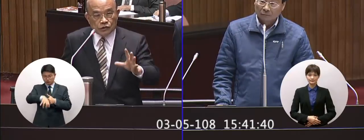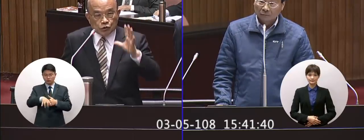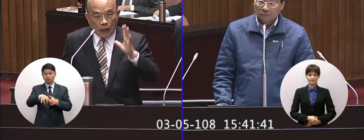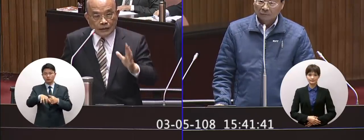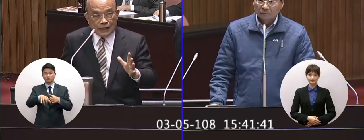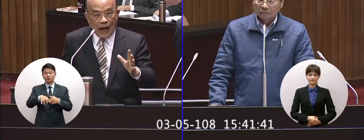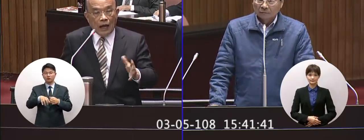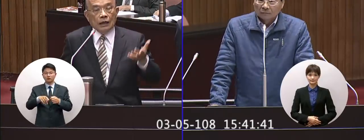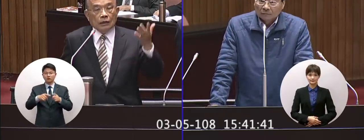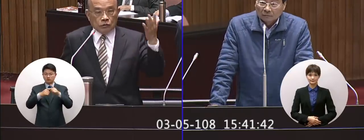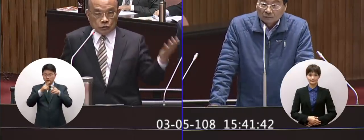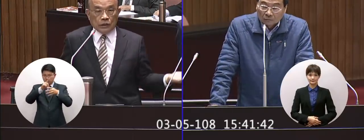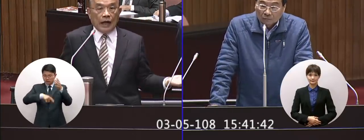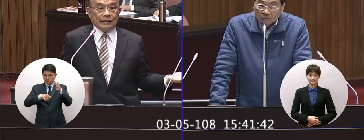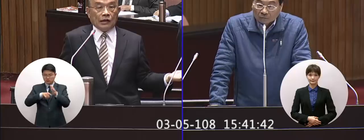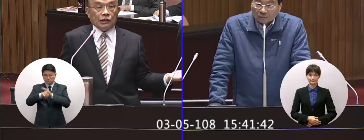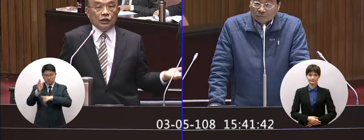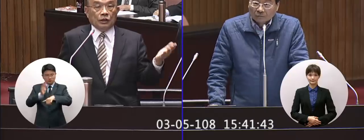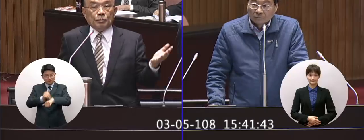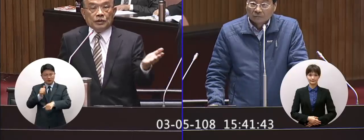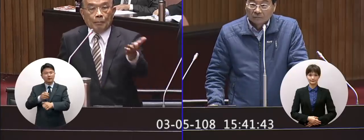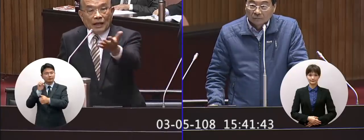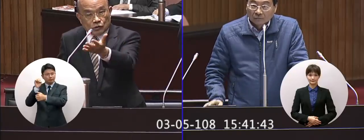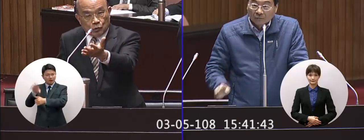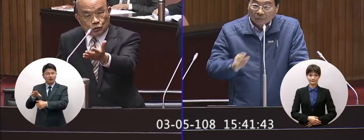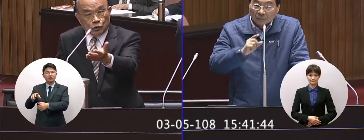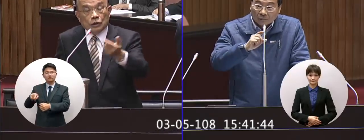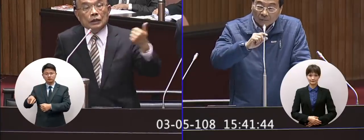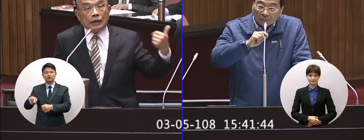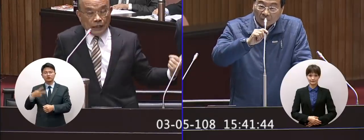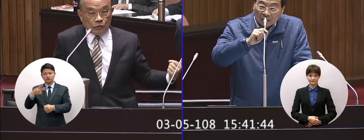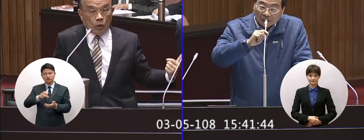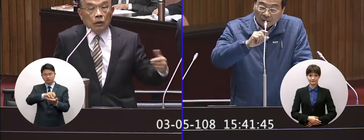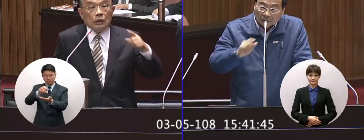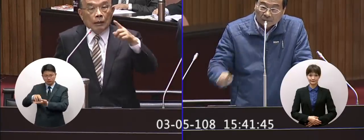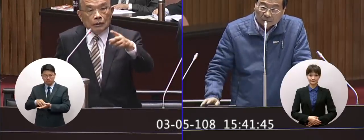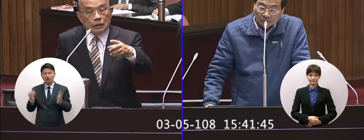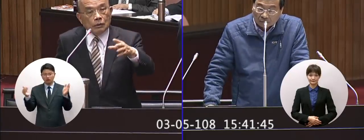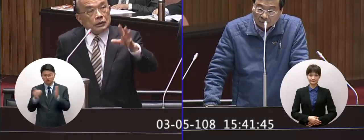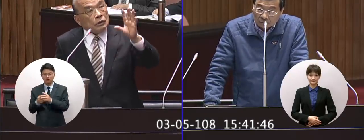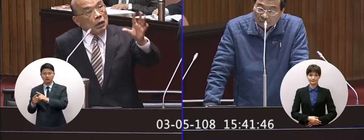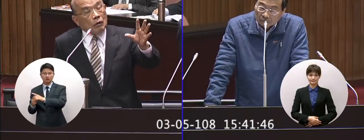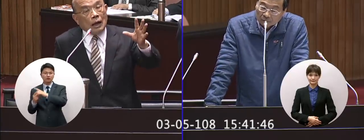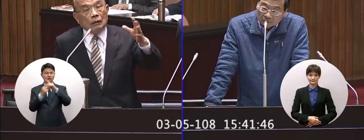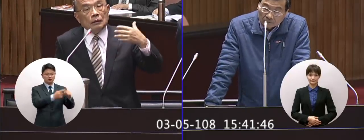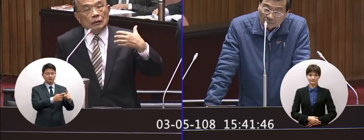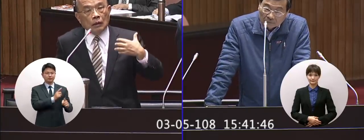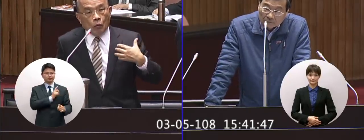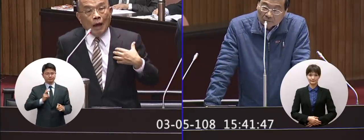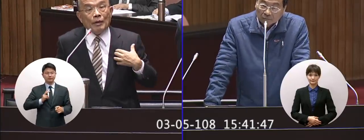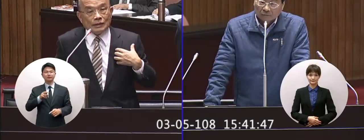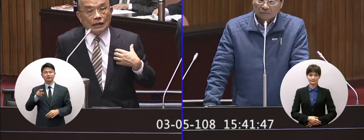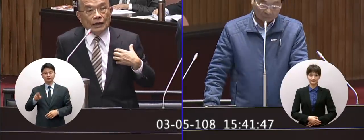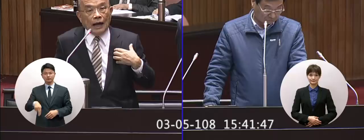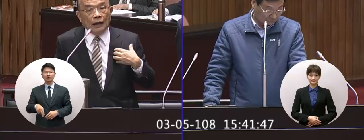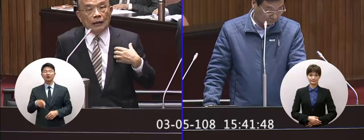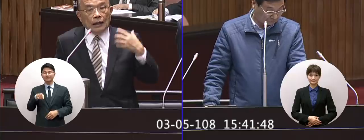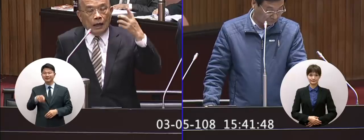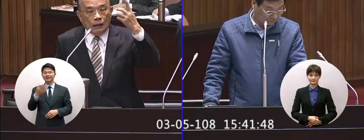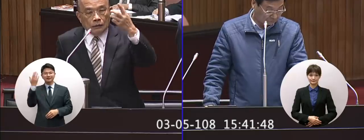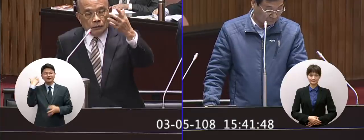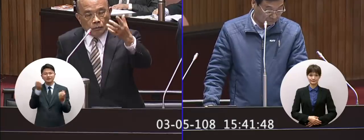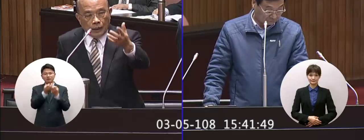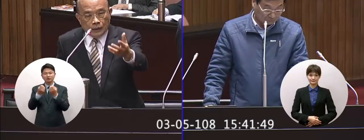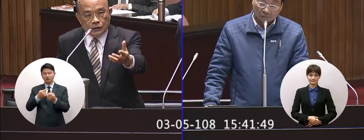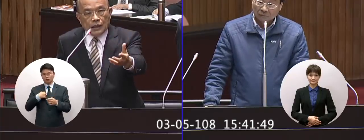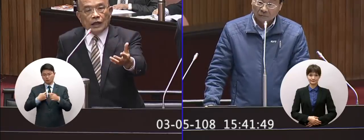的人事专家跟他讲可以，并且办手续，他才做。那么因为这个状况，我还没有上任呐，